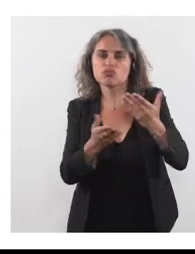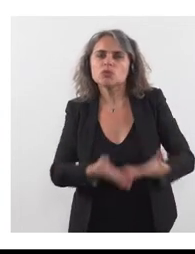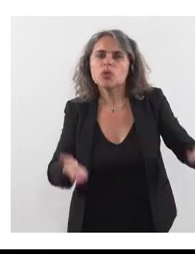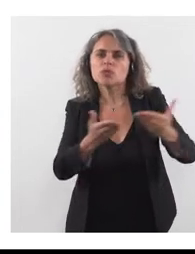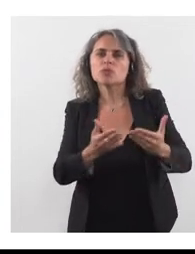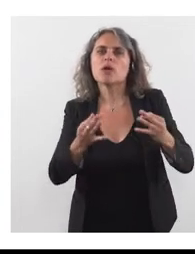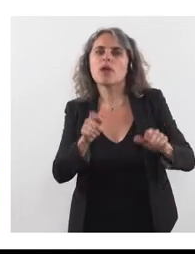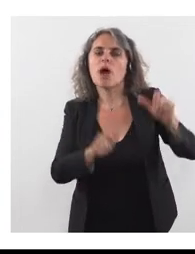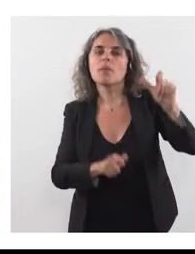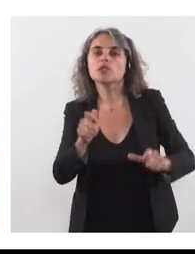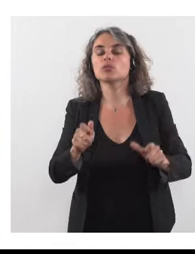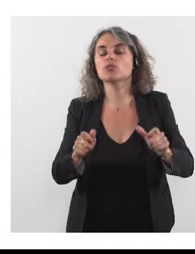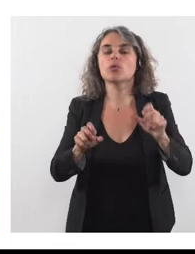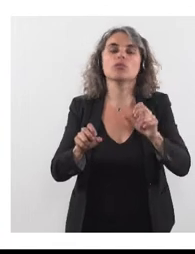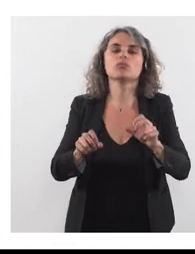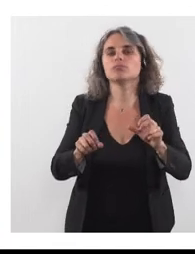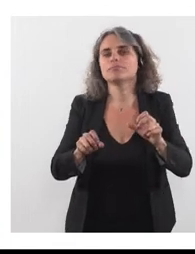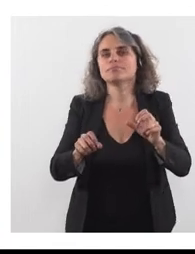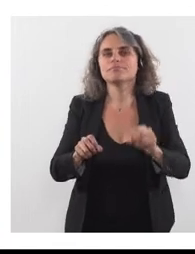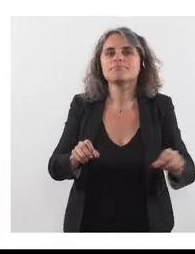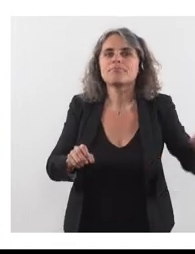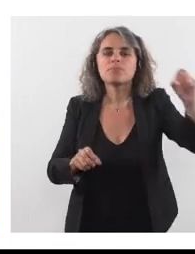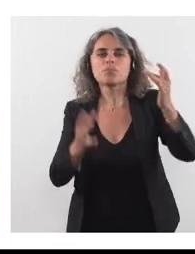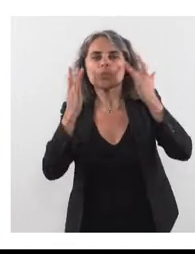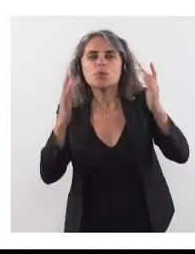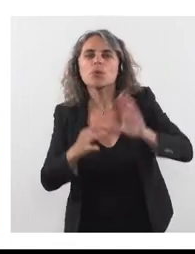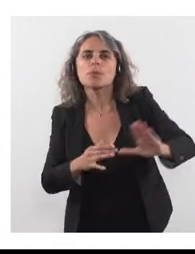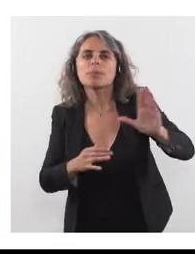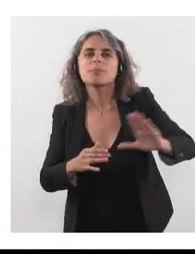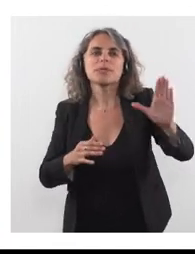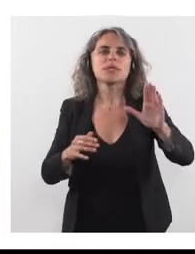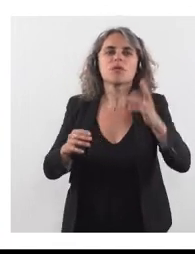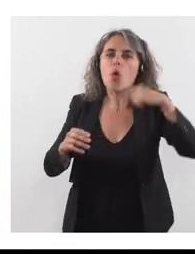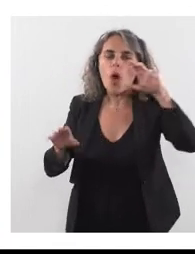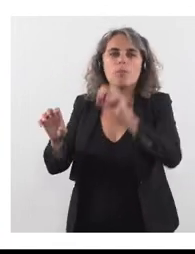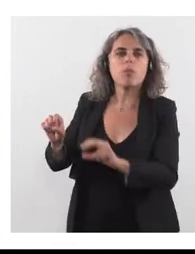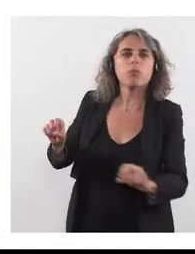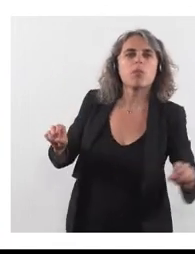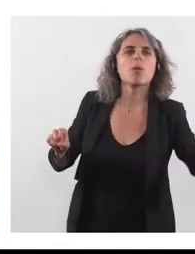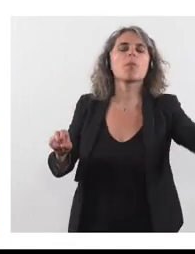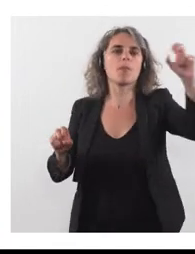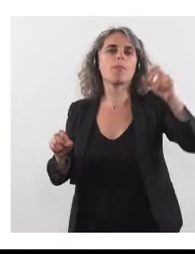concernant les gens de voyage qui a été décidée récemment, mais par une décision d'irrecevabilité. Donc l'affaire